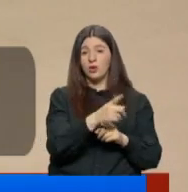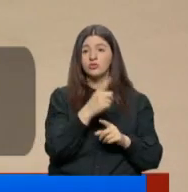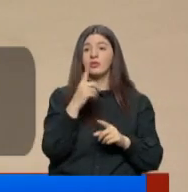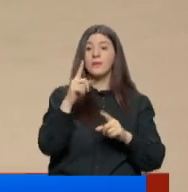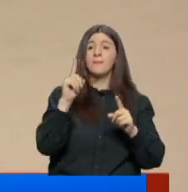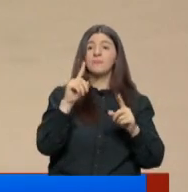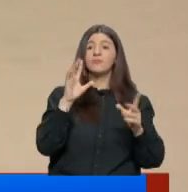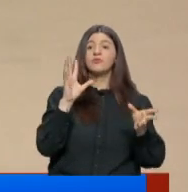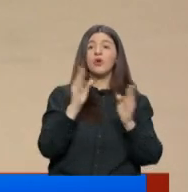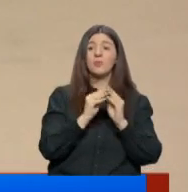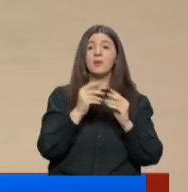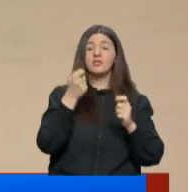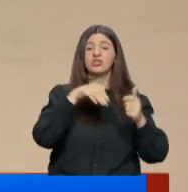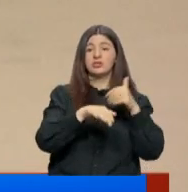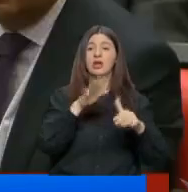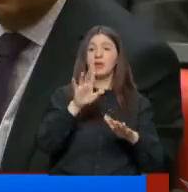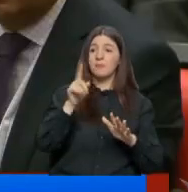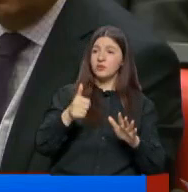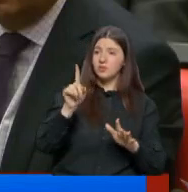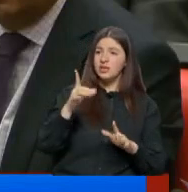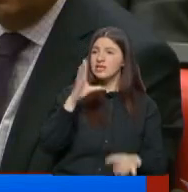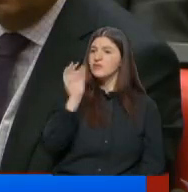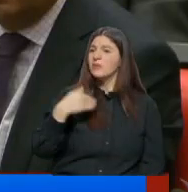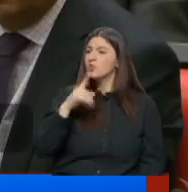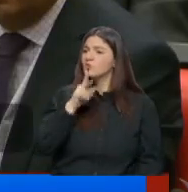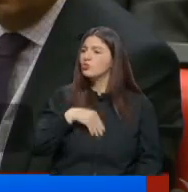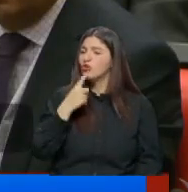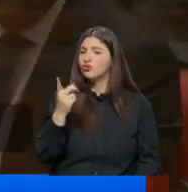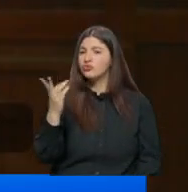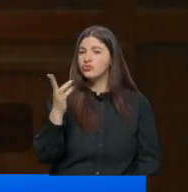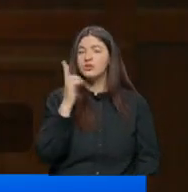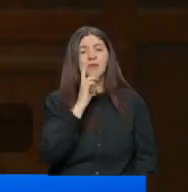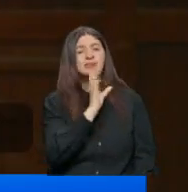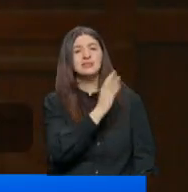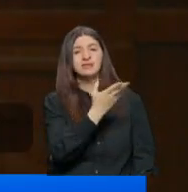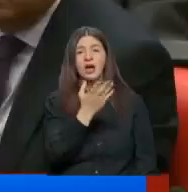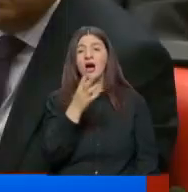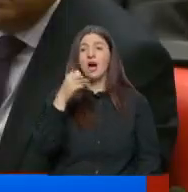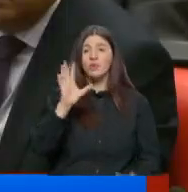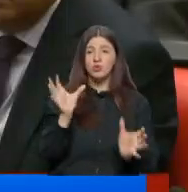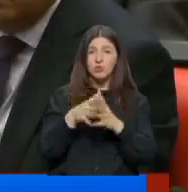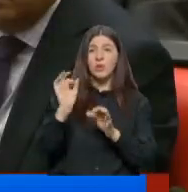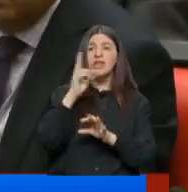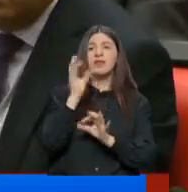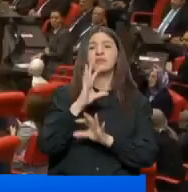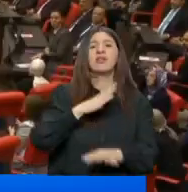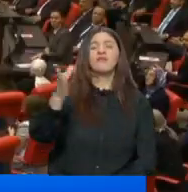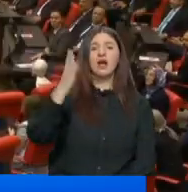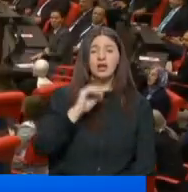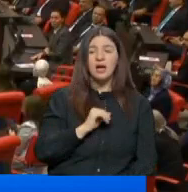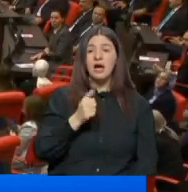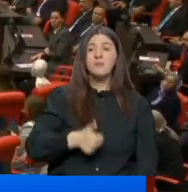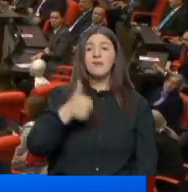Toplam istihdamımız... Bir dakika. Kimsin sen bana susuyorsun? Terbiyesiz. AK Parti grubunda böyle terbiyesizlerdi.